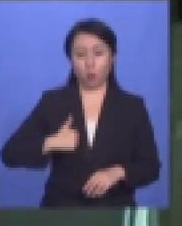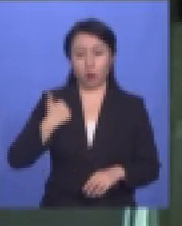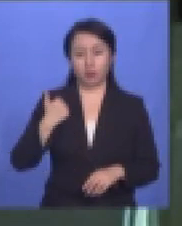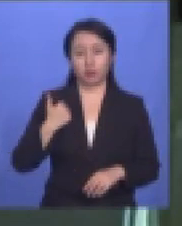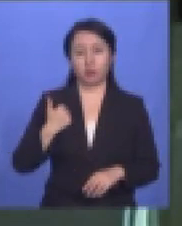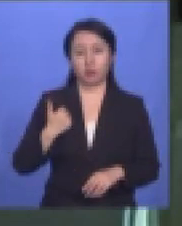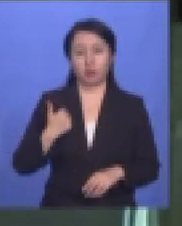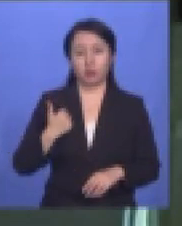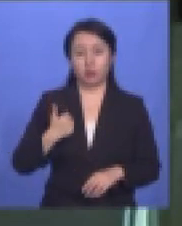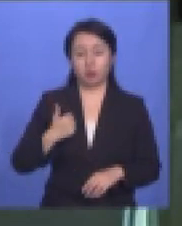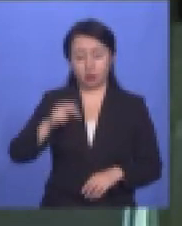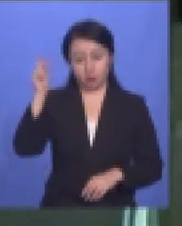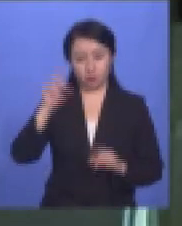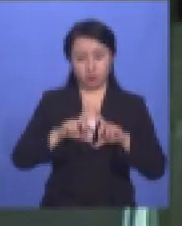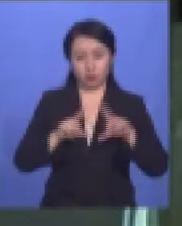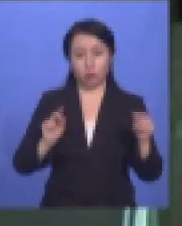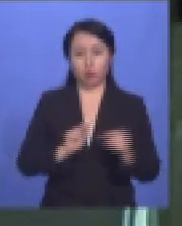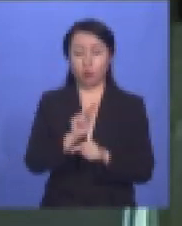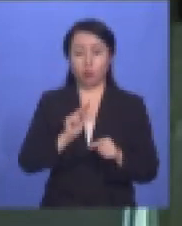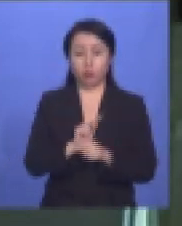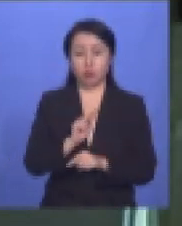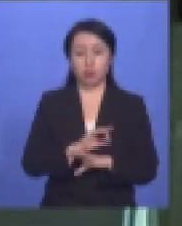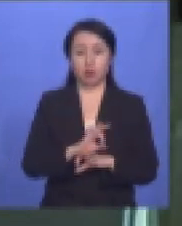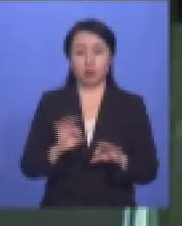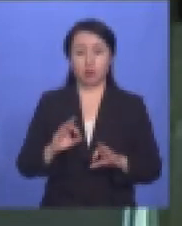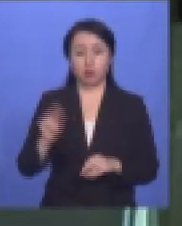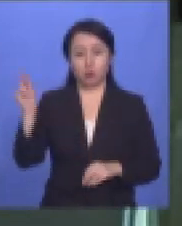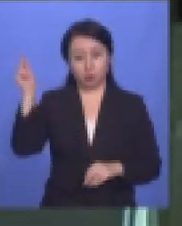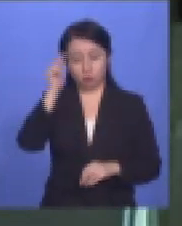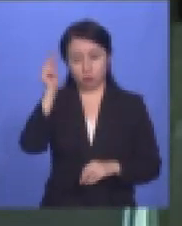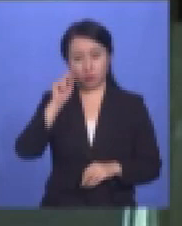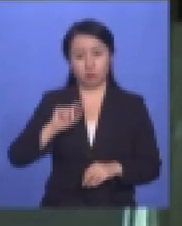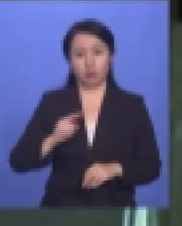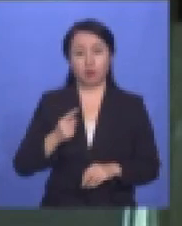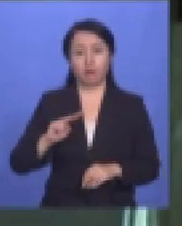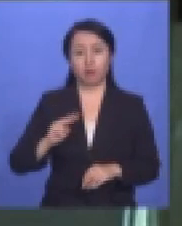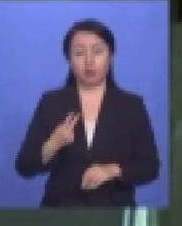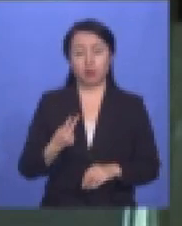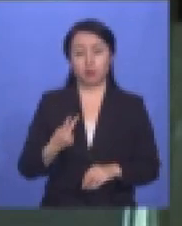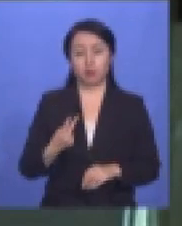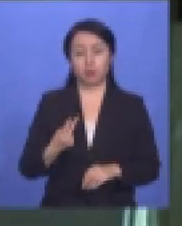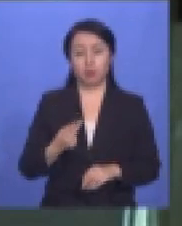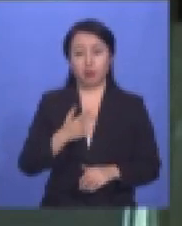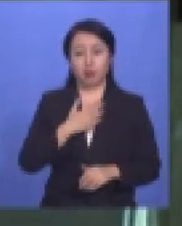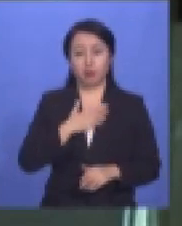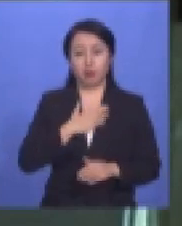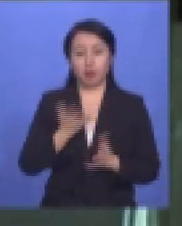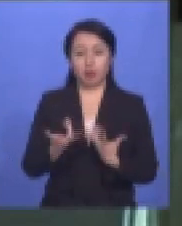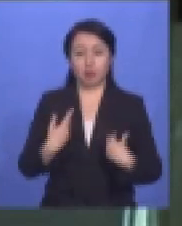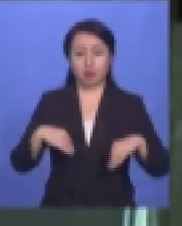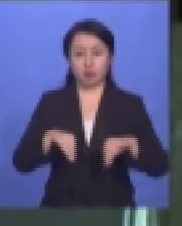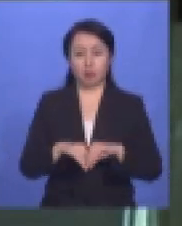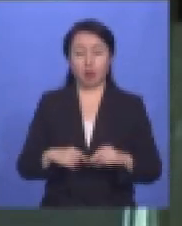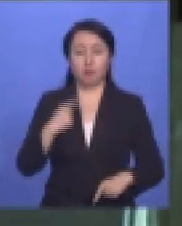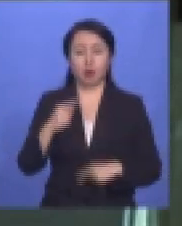гордость. Он в школе учится, хорошо учится. Во-первых. Во-вторых, моя династия